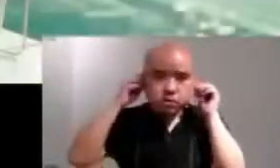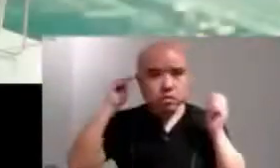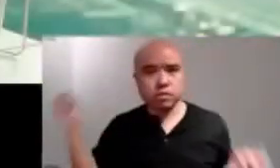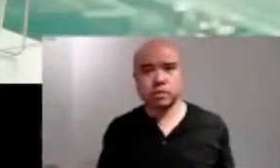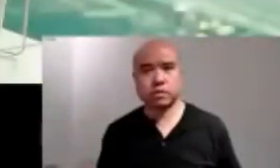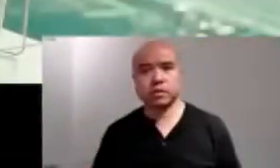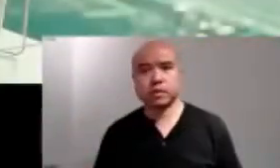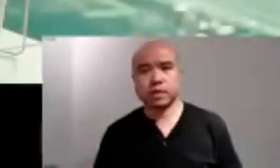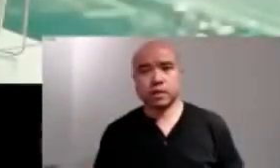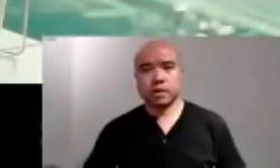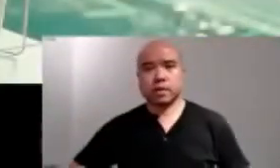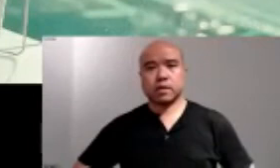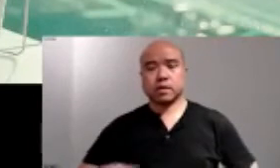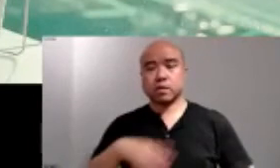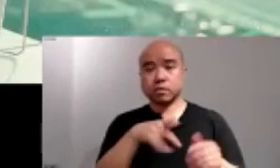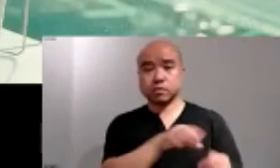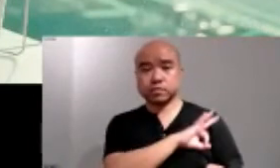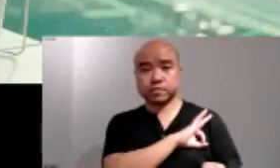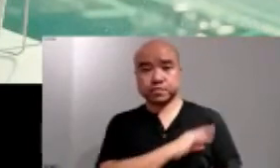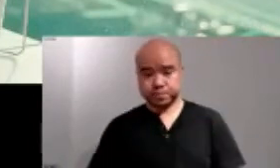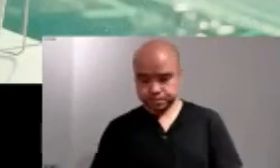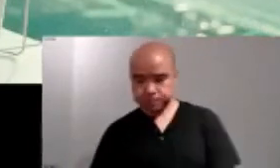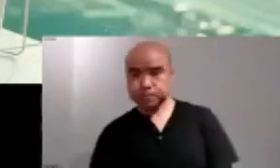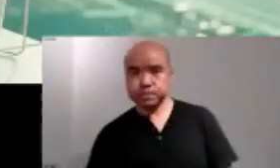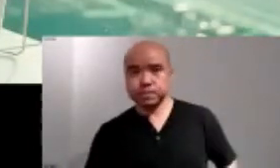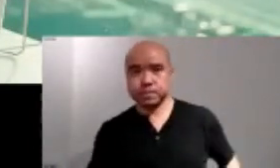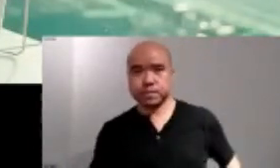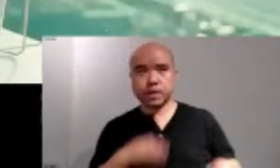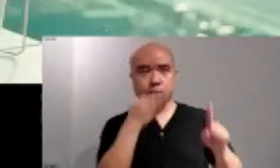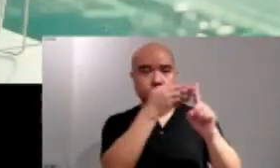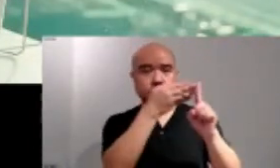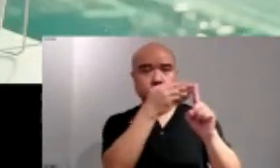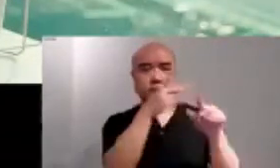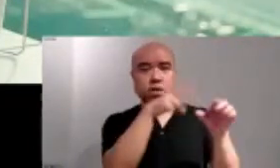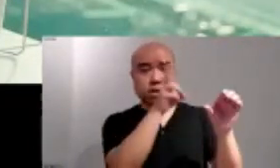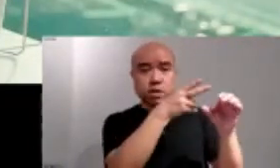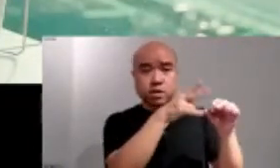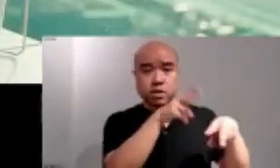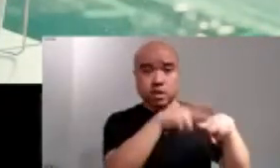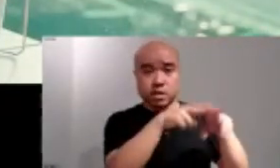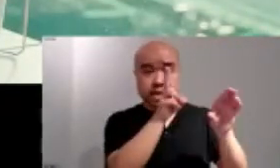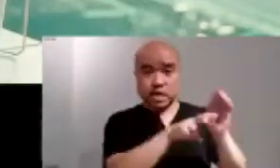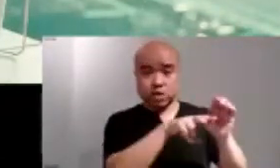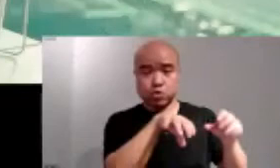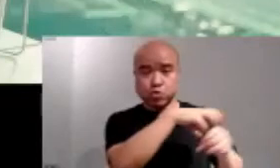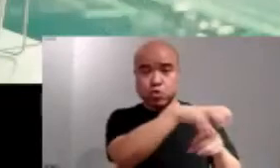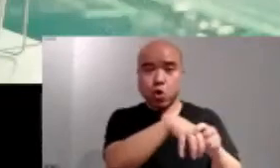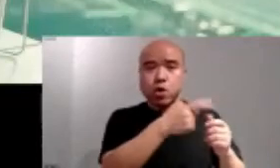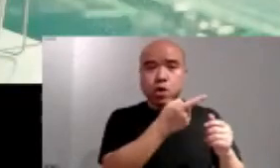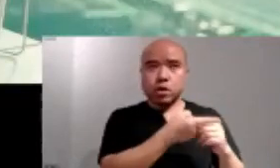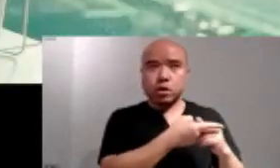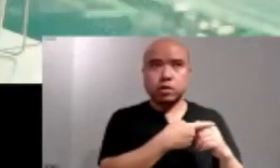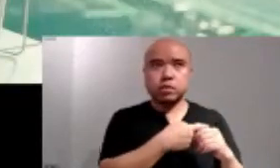其实整个善游的理念就由西藏开始的。那时候我就参加了一个拉萨的团，就参观